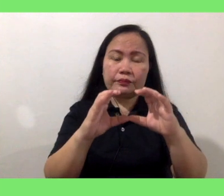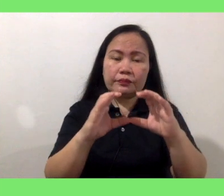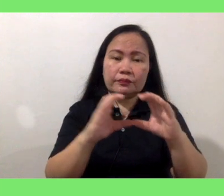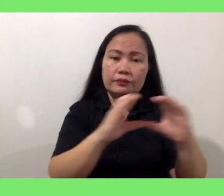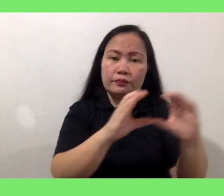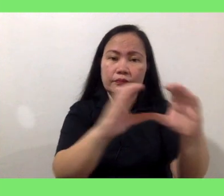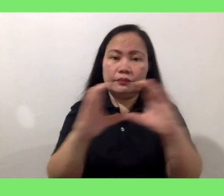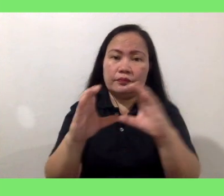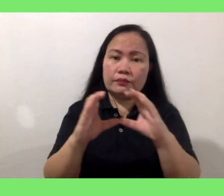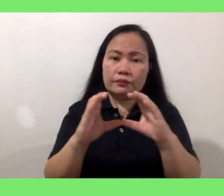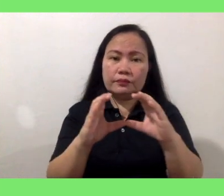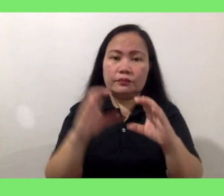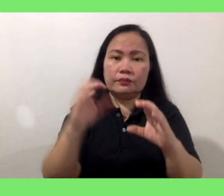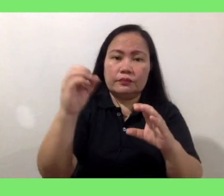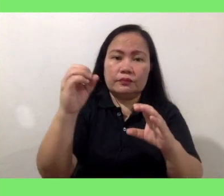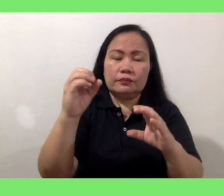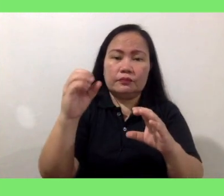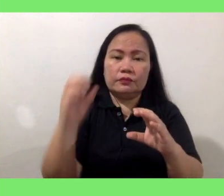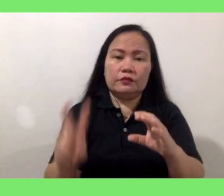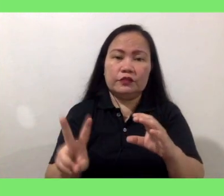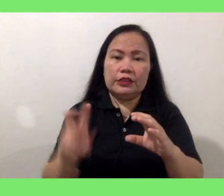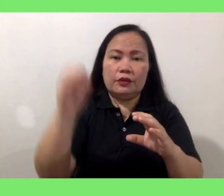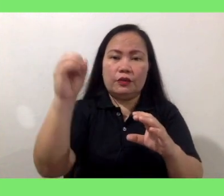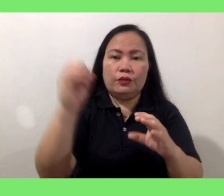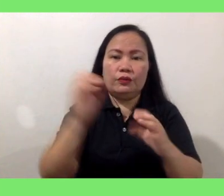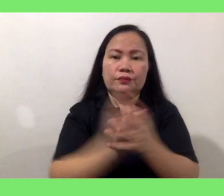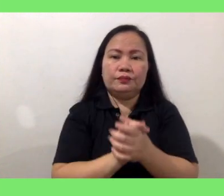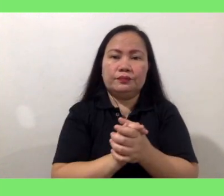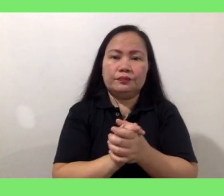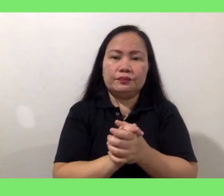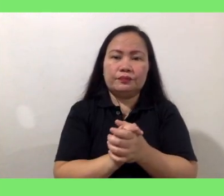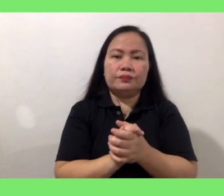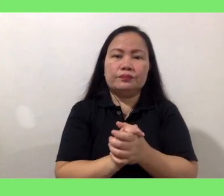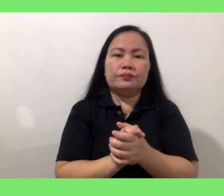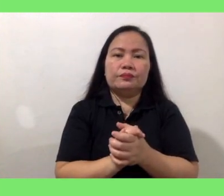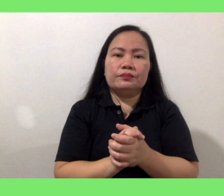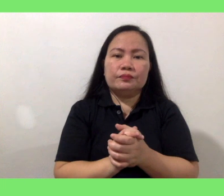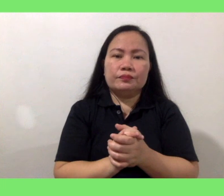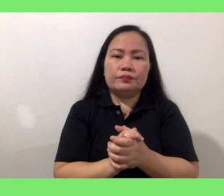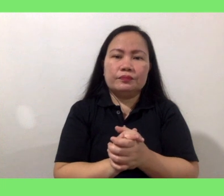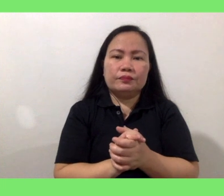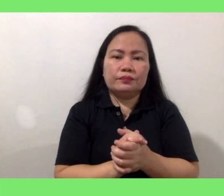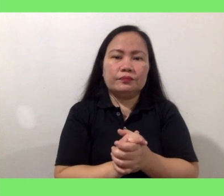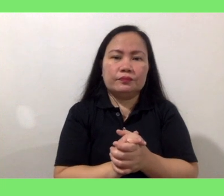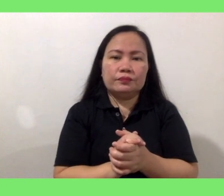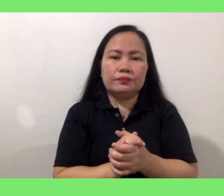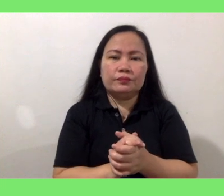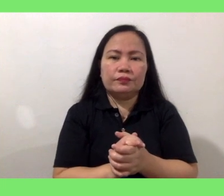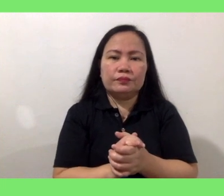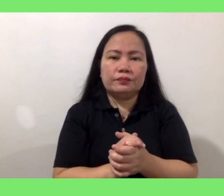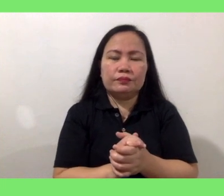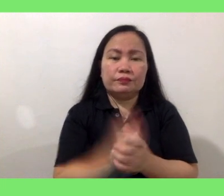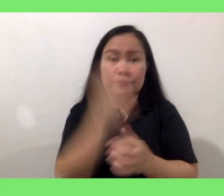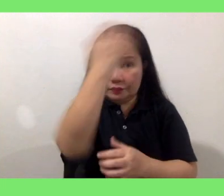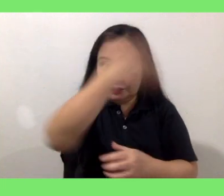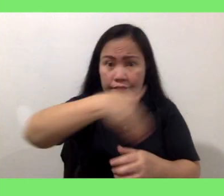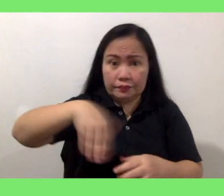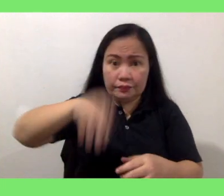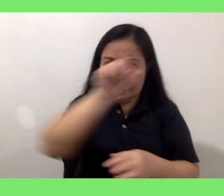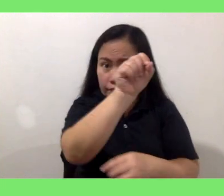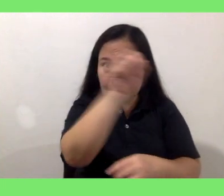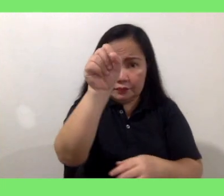Okay? So, EL, VO. Next, the single marks mean that line